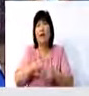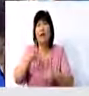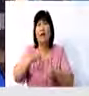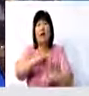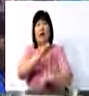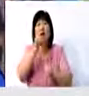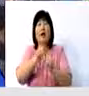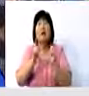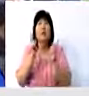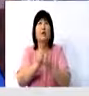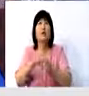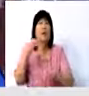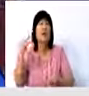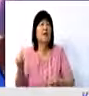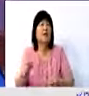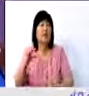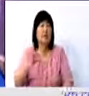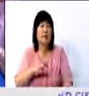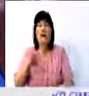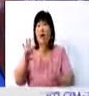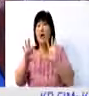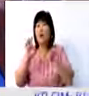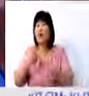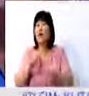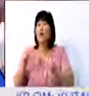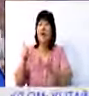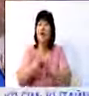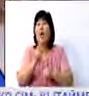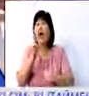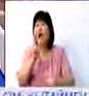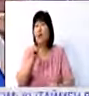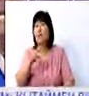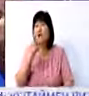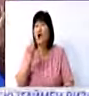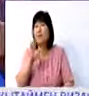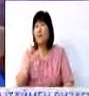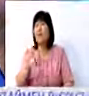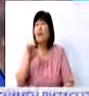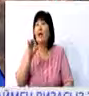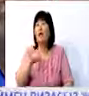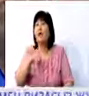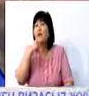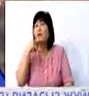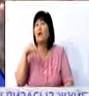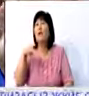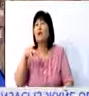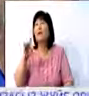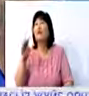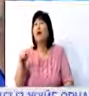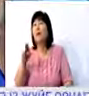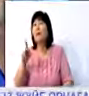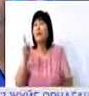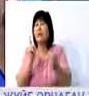бәсекесінде әр кездесу талас тартысқа толы болды. Іріктеу кезеңінен сүрінбей өткен Қамшыбек финалда ресейлік Максим Баба мен жұдырықты түйістірді.